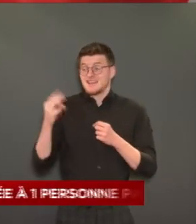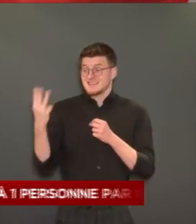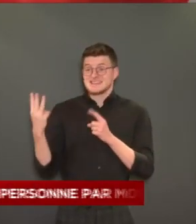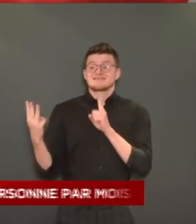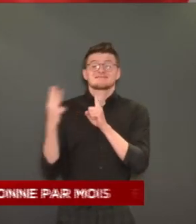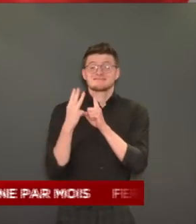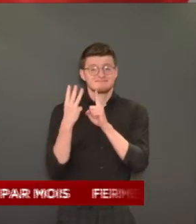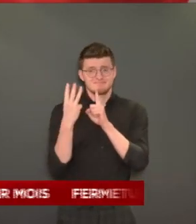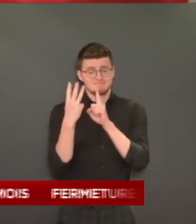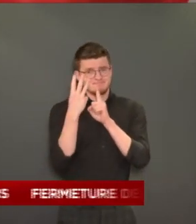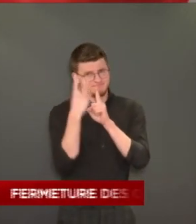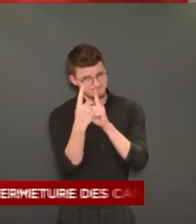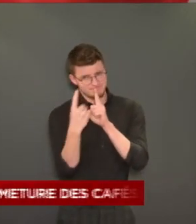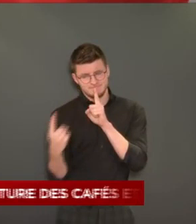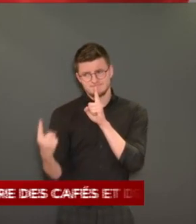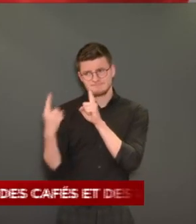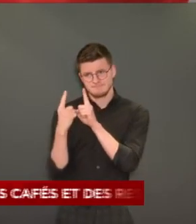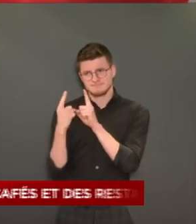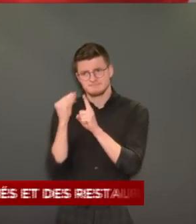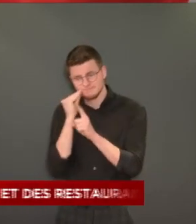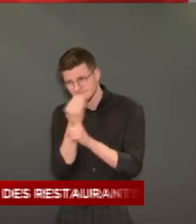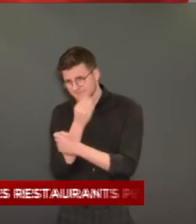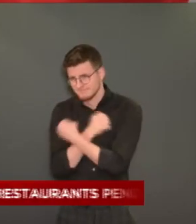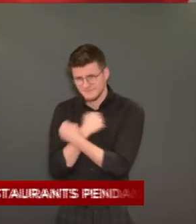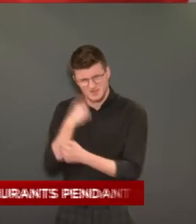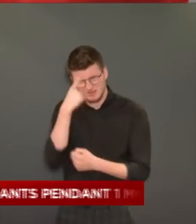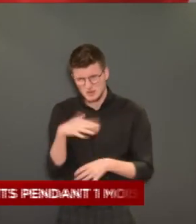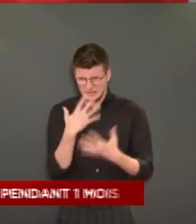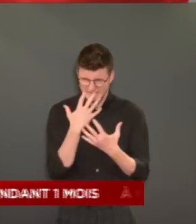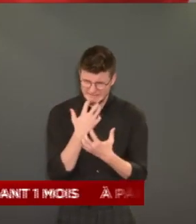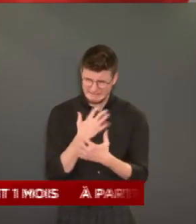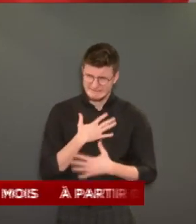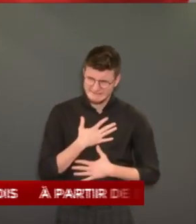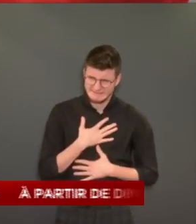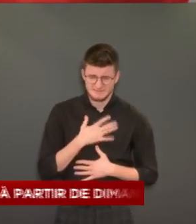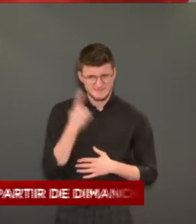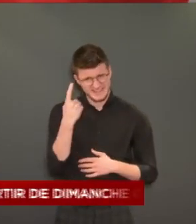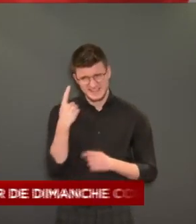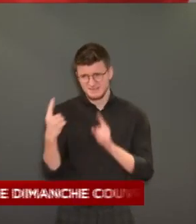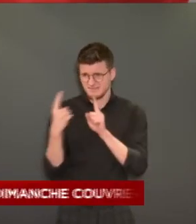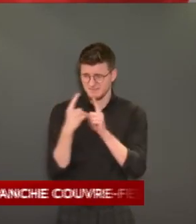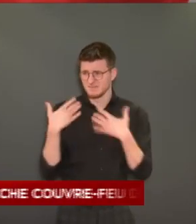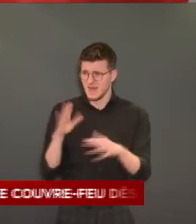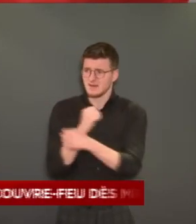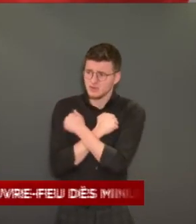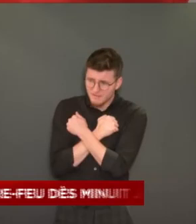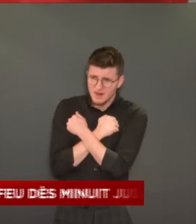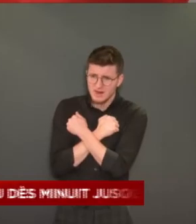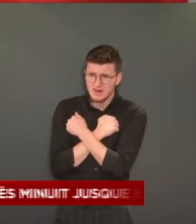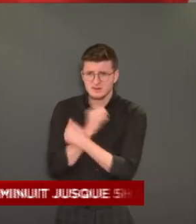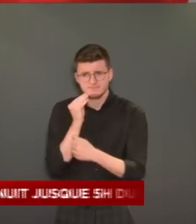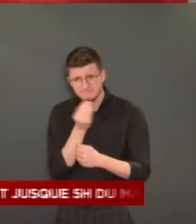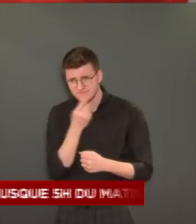aujourd'hui, je dois vous dire, c'est une seule personne à l'exception de votre famille proche, de votre